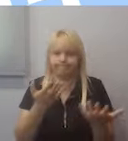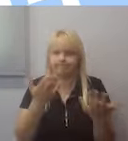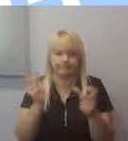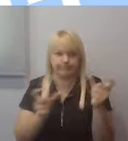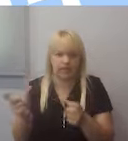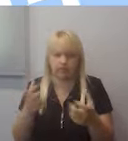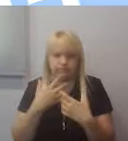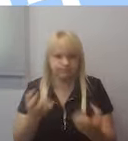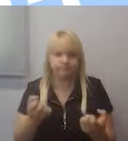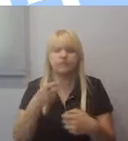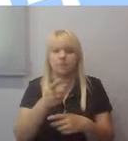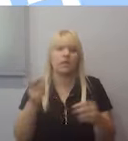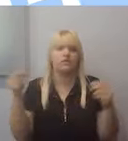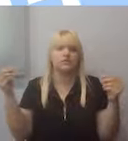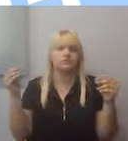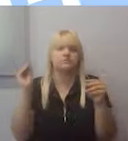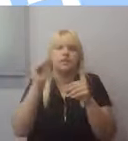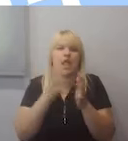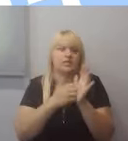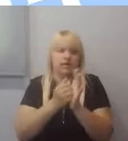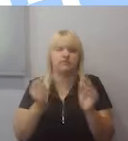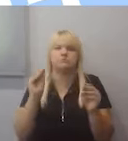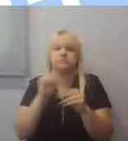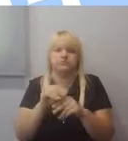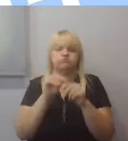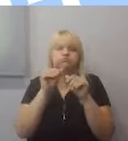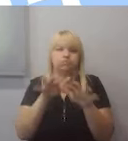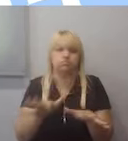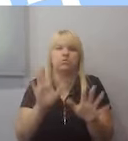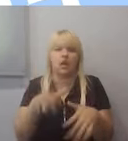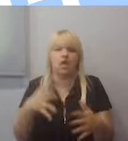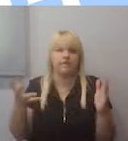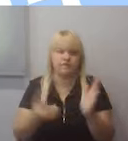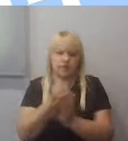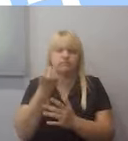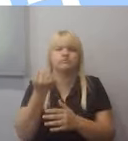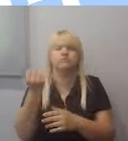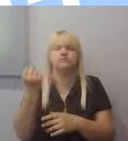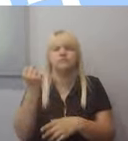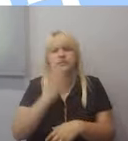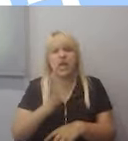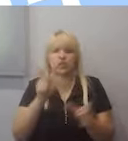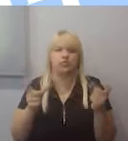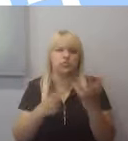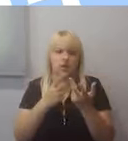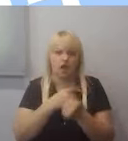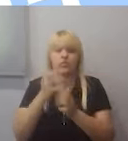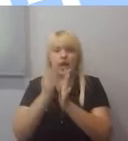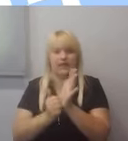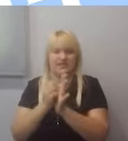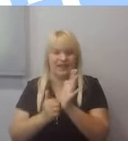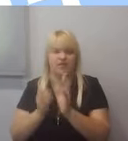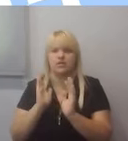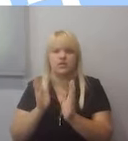kuras ir nepieciešamas lai pārvarētu šo milzīgo cietušo skaitu un tādām rezervēm ir jābūt kaut